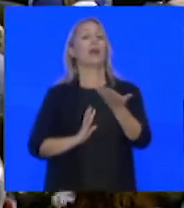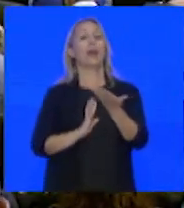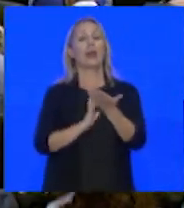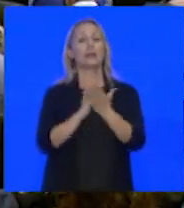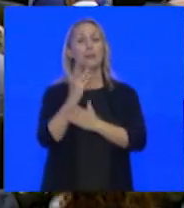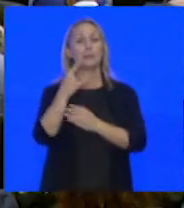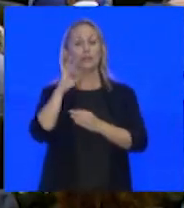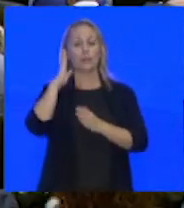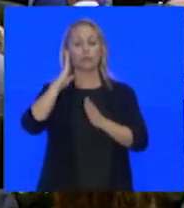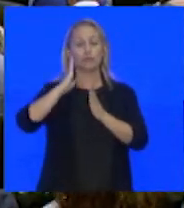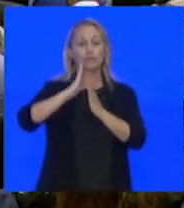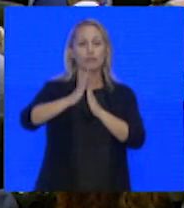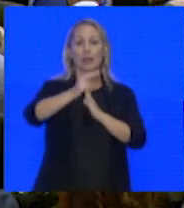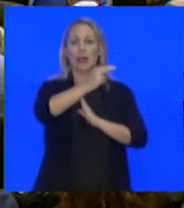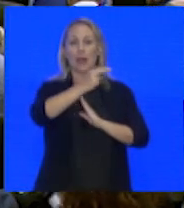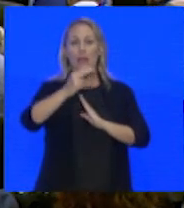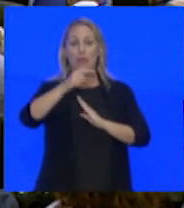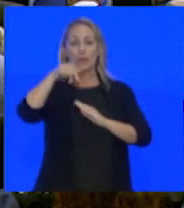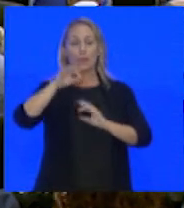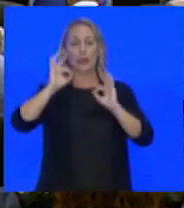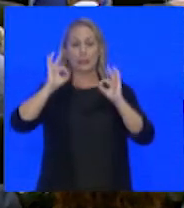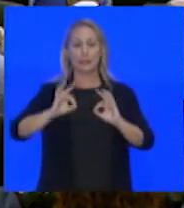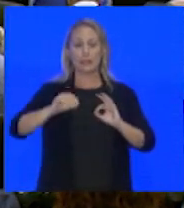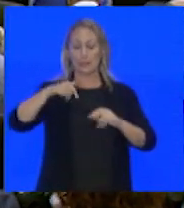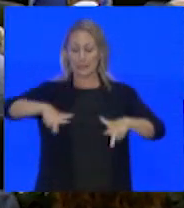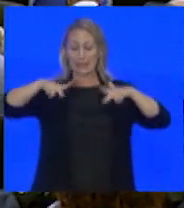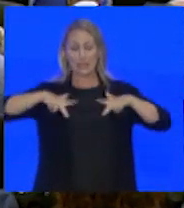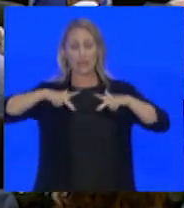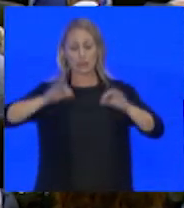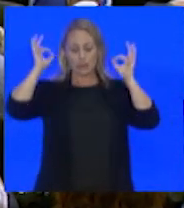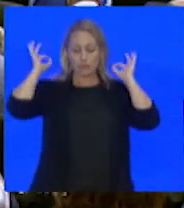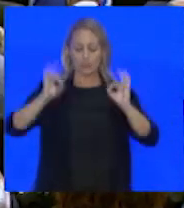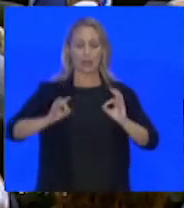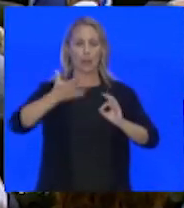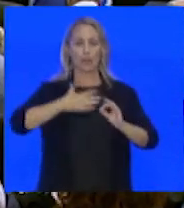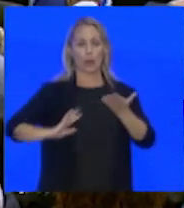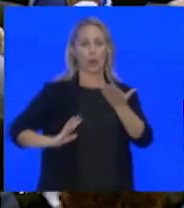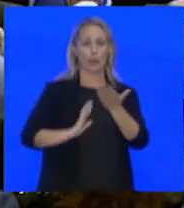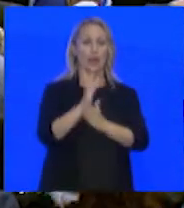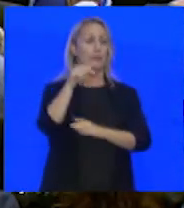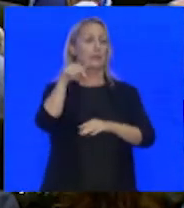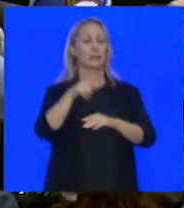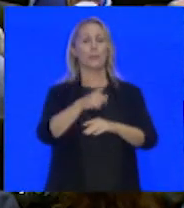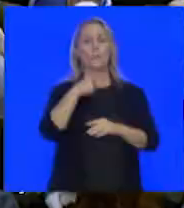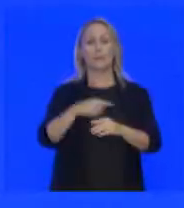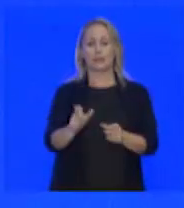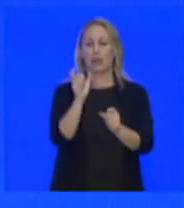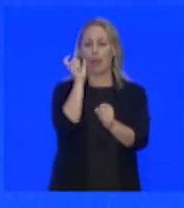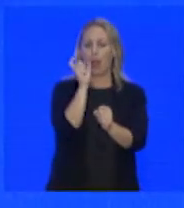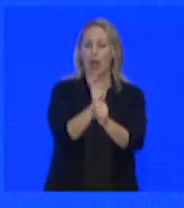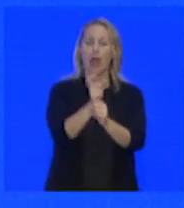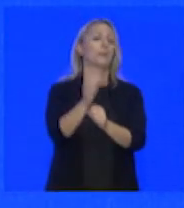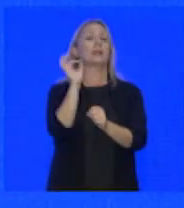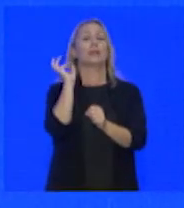κατεύθυνση διαπερνά το σύνολο της δράσης αυτής της κυβέρνησης. Ακόμα και στον χώρο της άμυνας, με την εξυγίανση